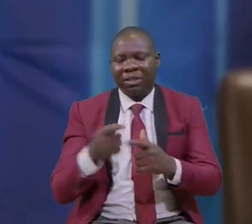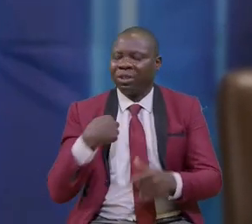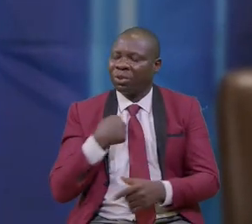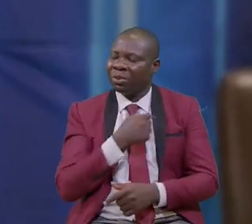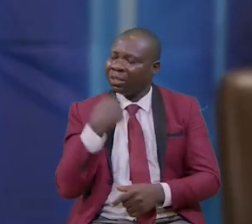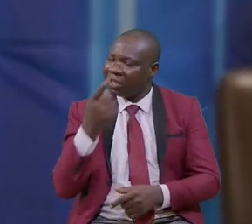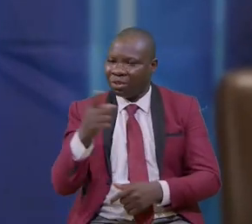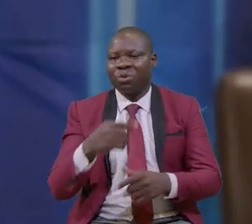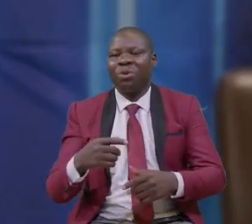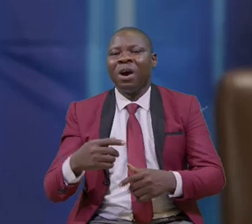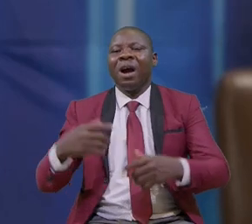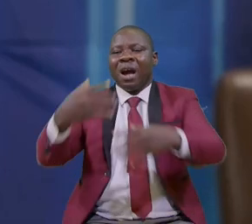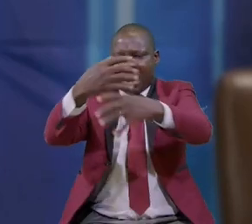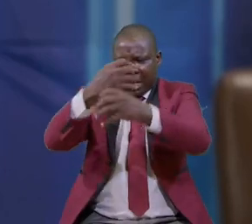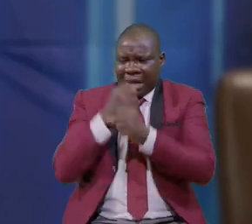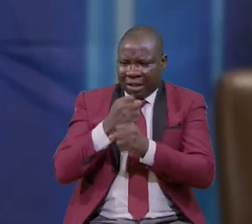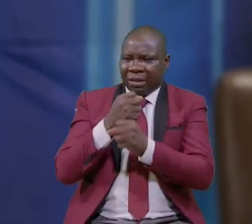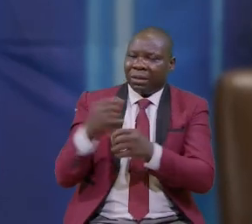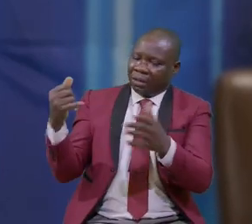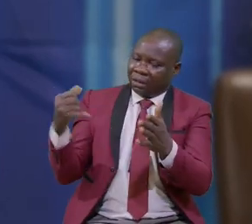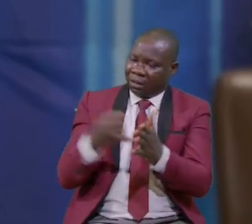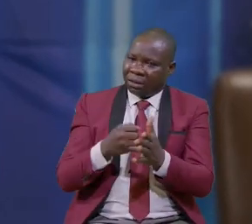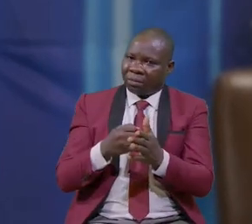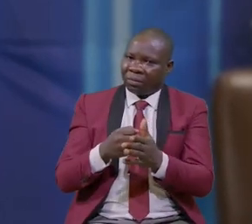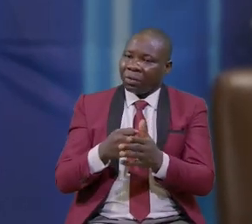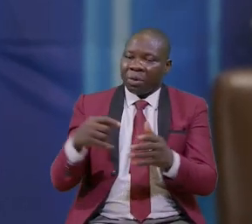ce niveau, mais ceci-là, tu ne peux pas